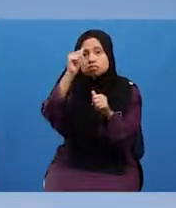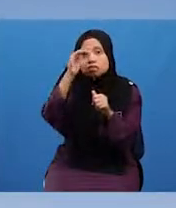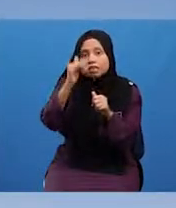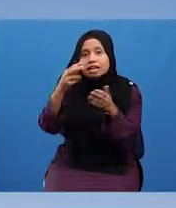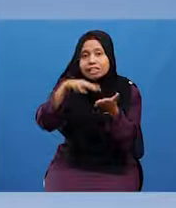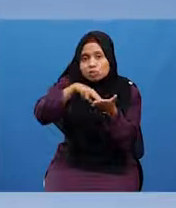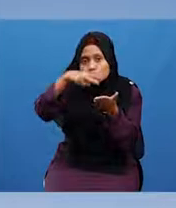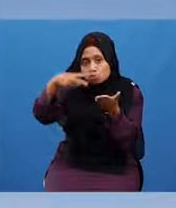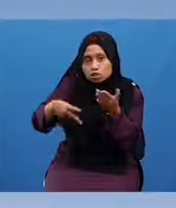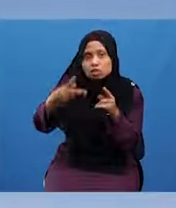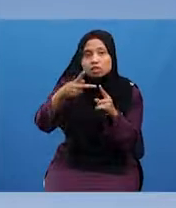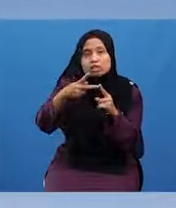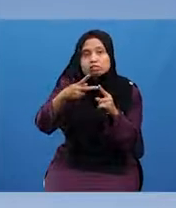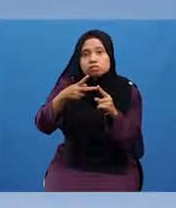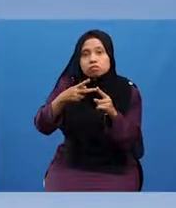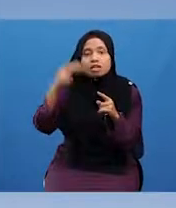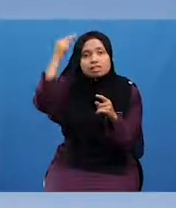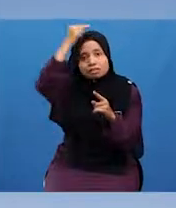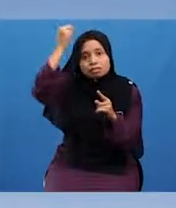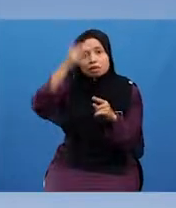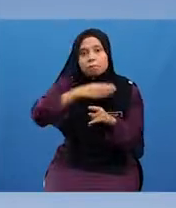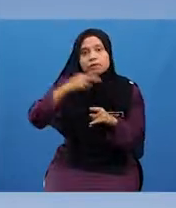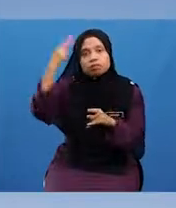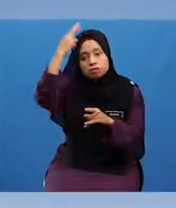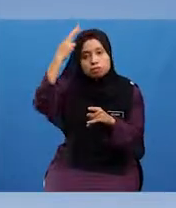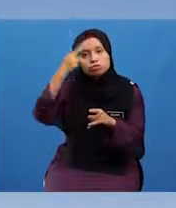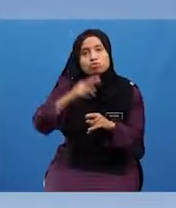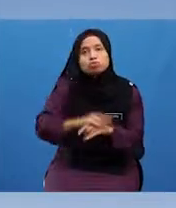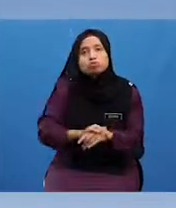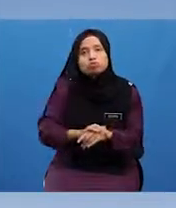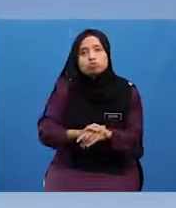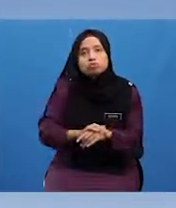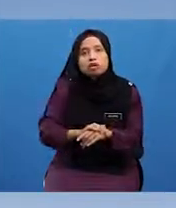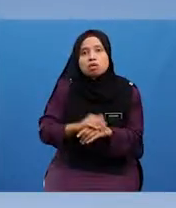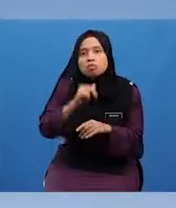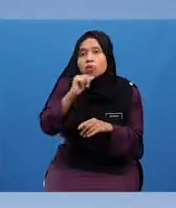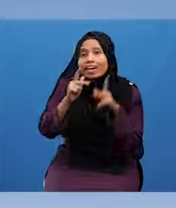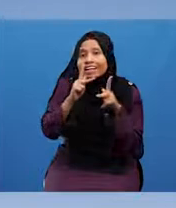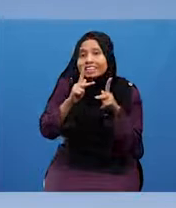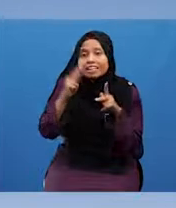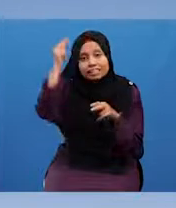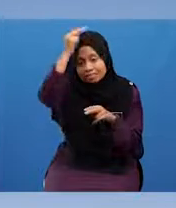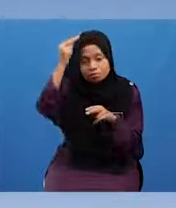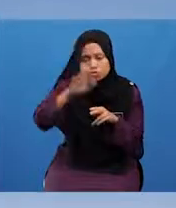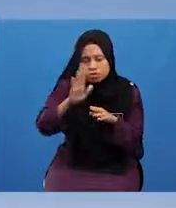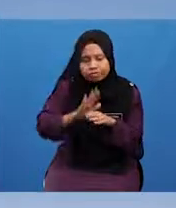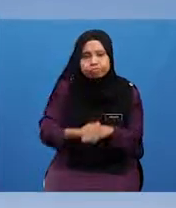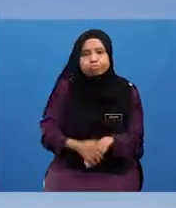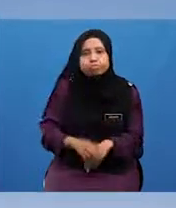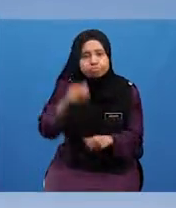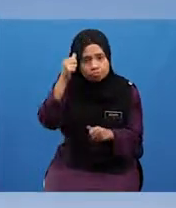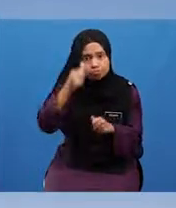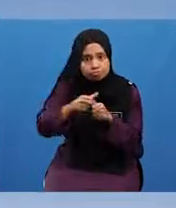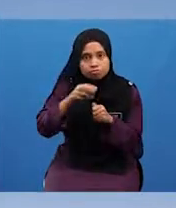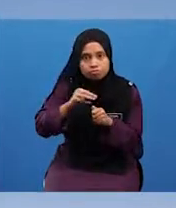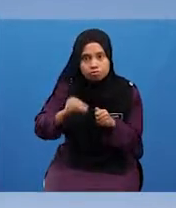diwahyukan kepada para nabi dan rasulnya. Bukan kata-kata nabi ya. Ingat